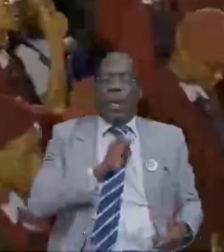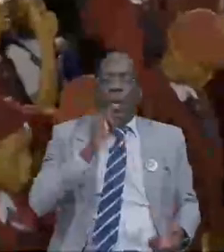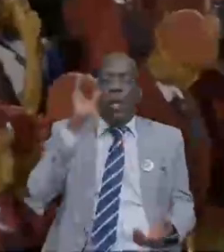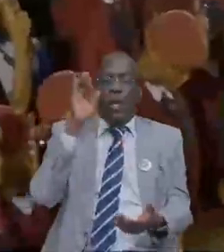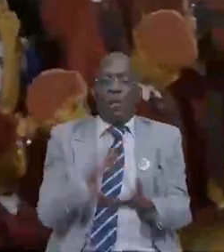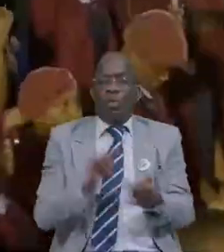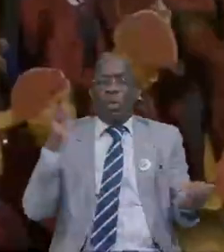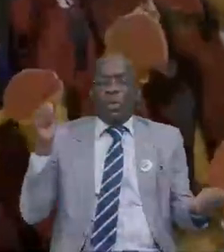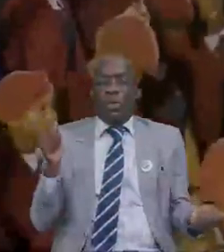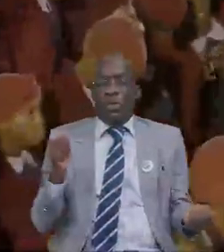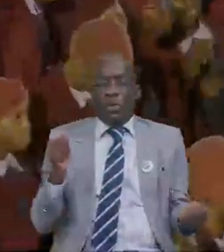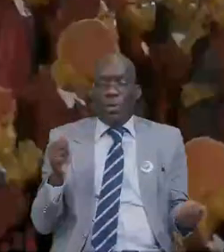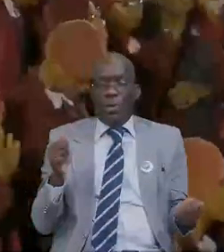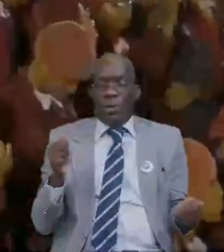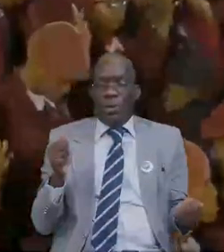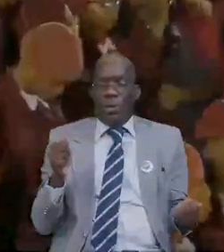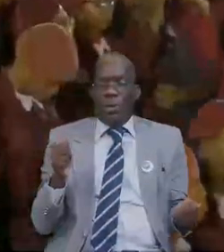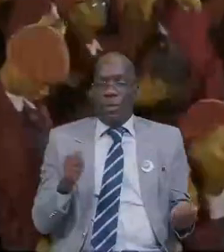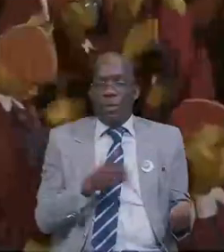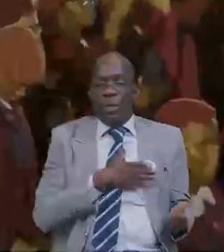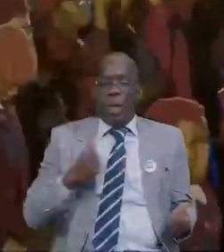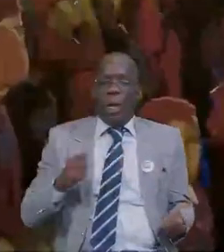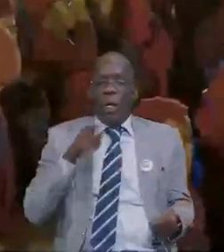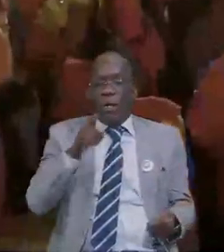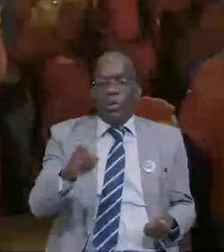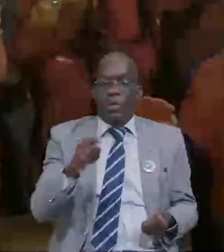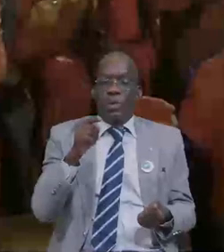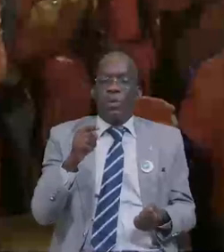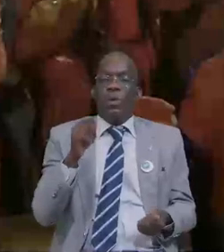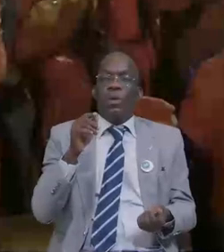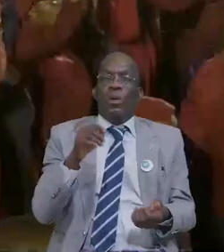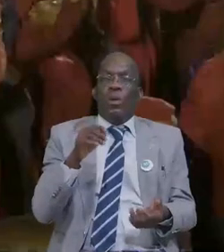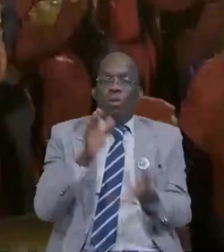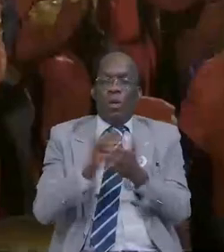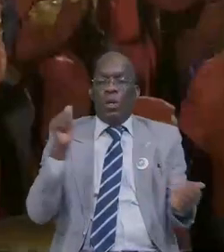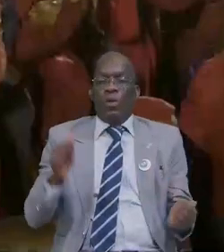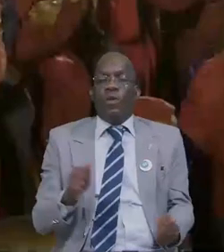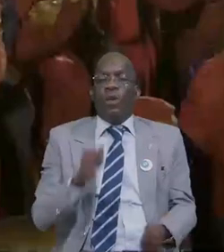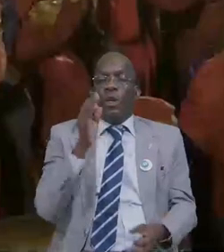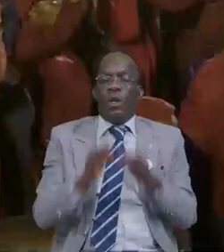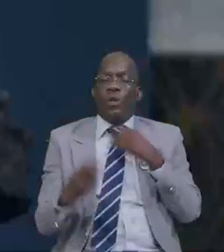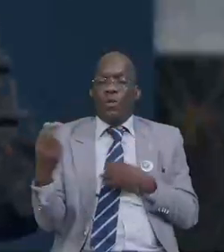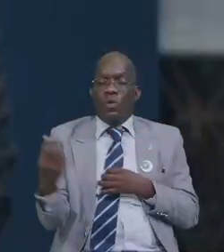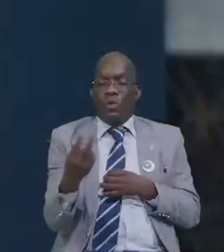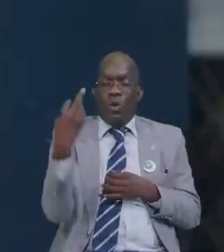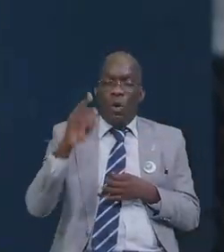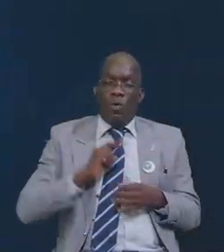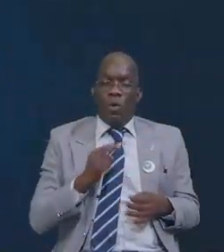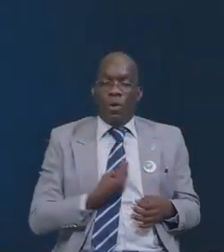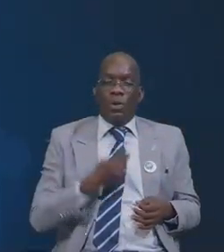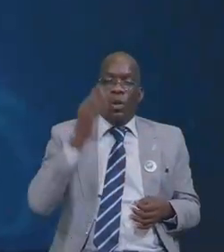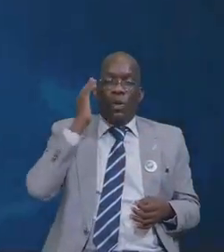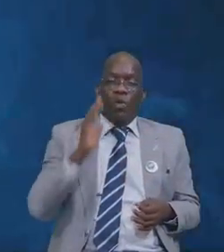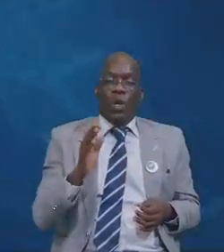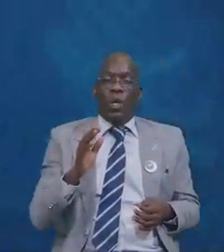Je crois. Et toi, tu crois. Et si deux d'entre nous s'accordent pour